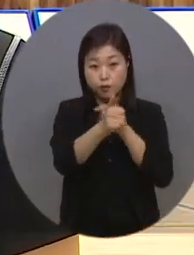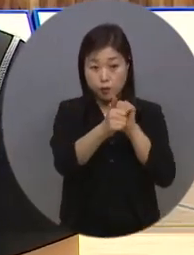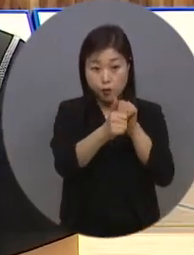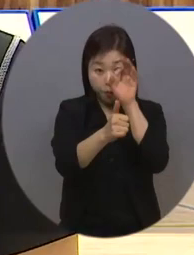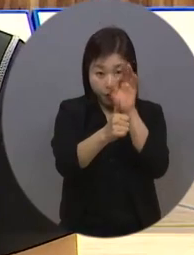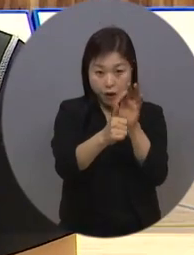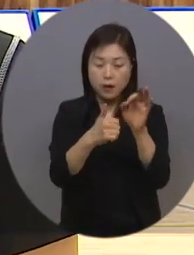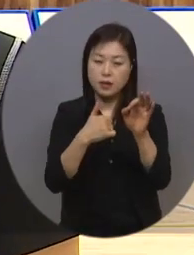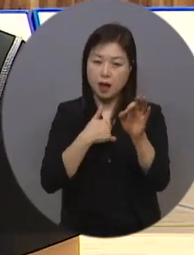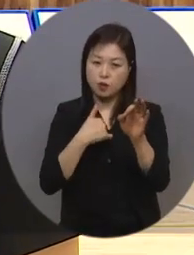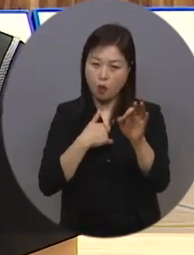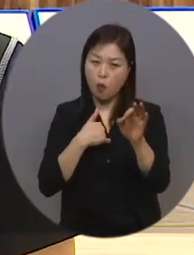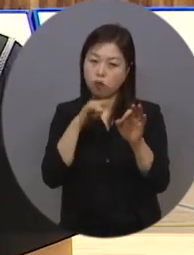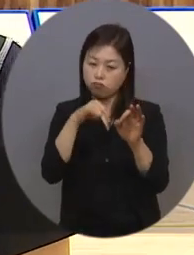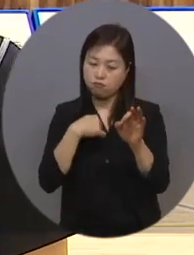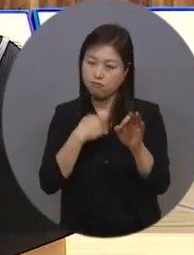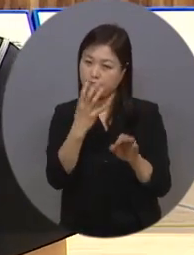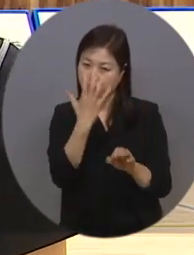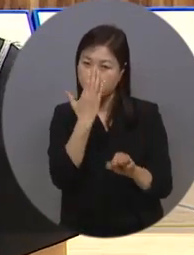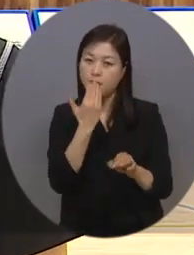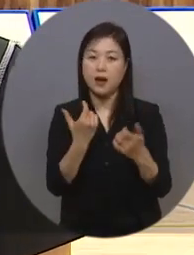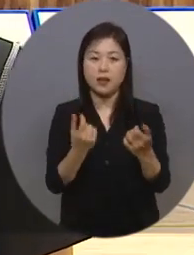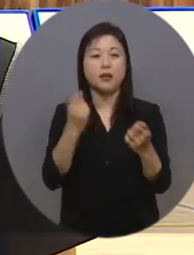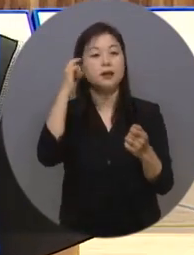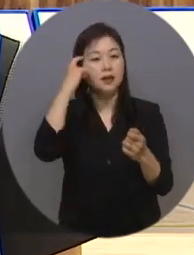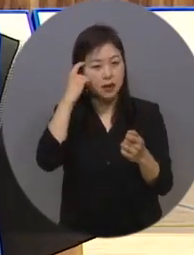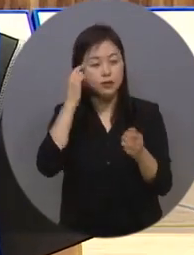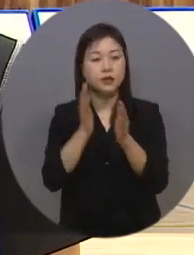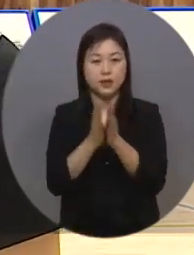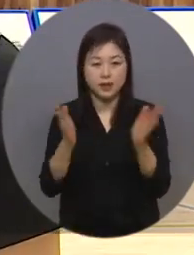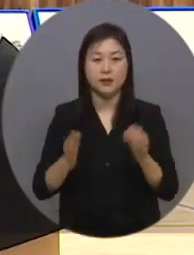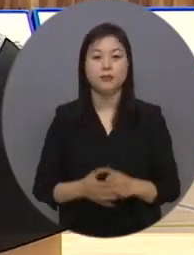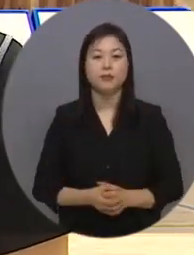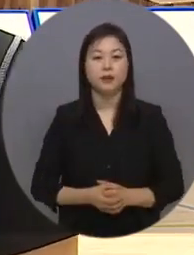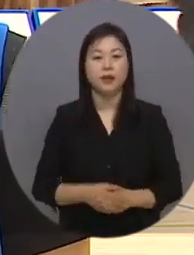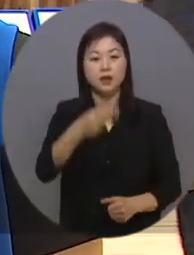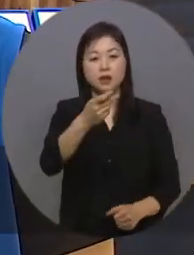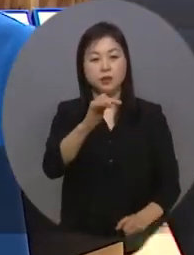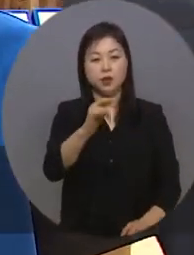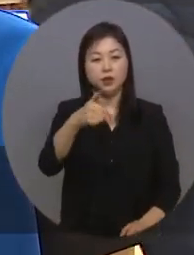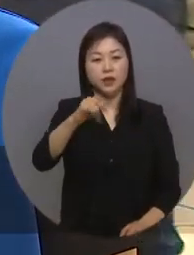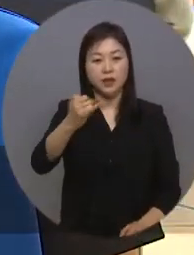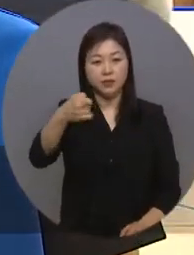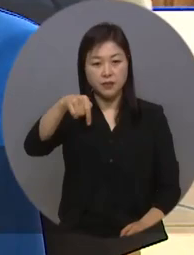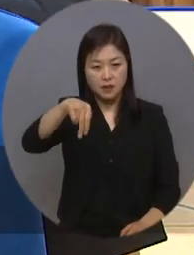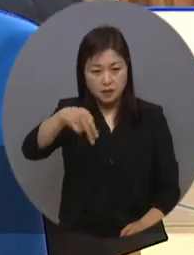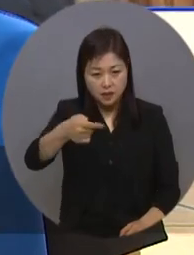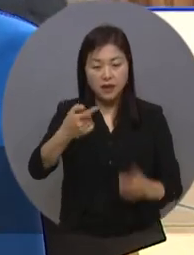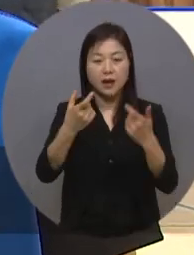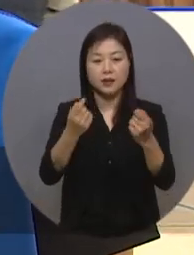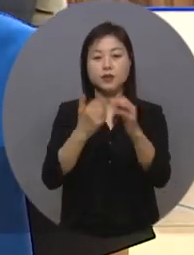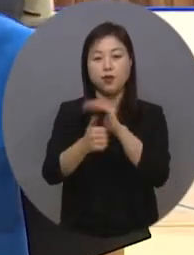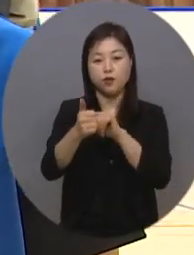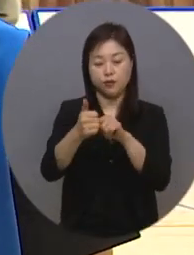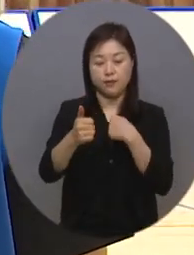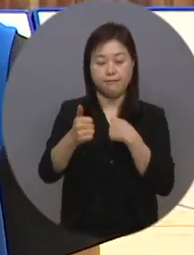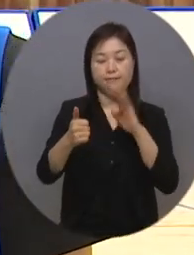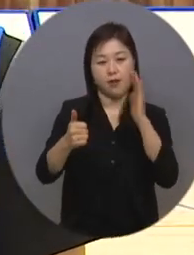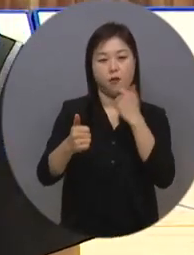보면서 아 나도 그렇게 할 수 있다고 들어가지고 시작하게 됐어요. 로브론 제임스처럼 선수가 되고